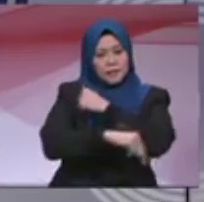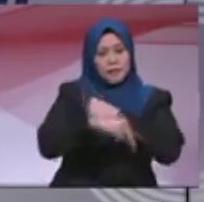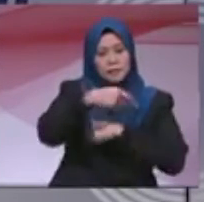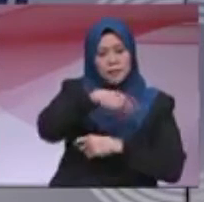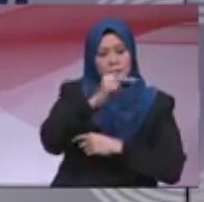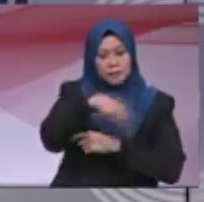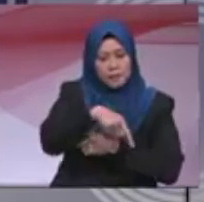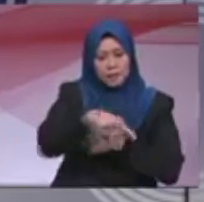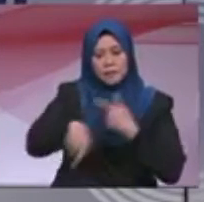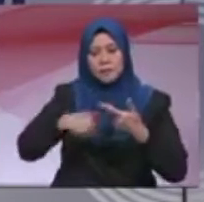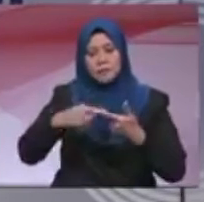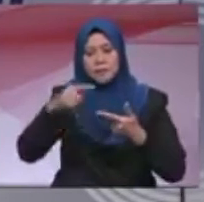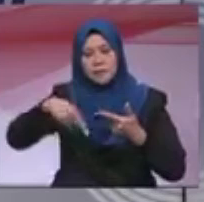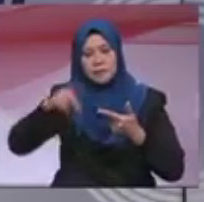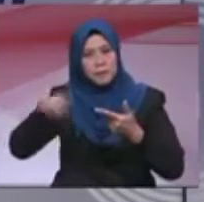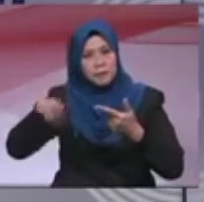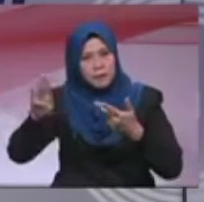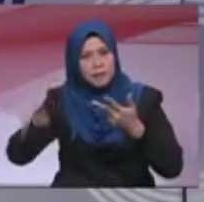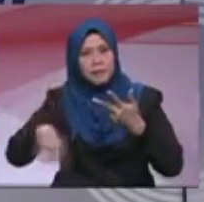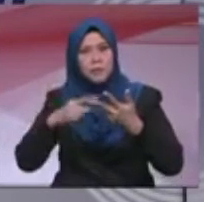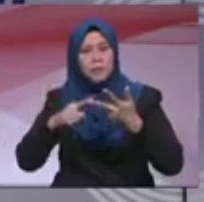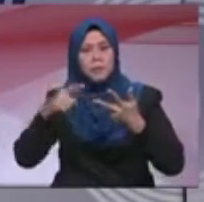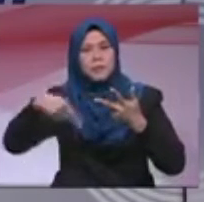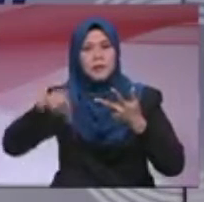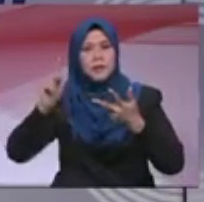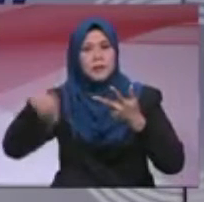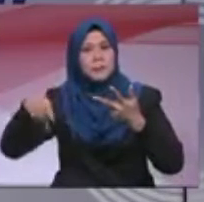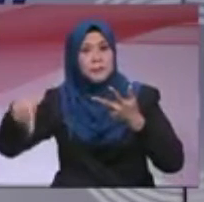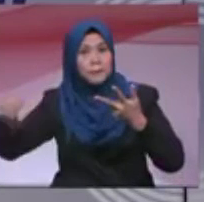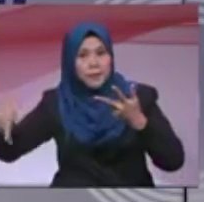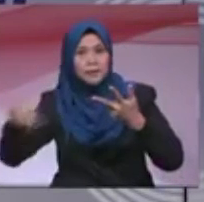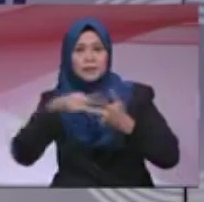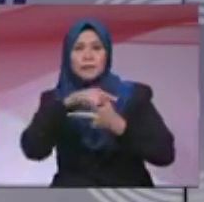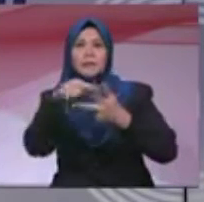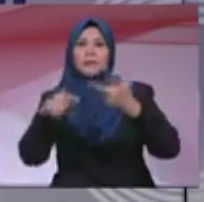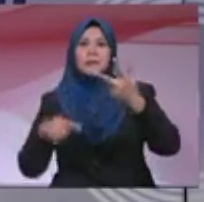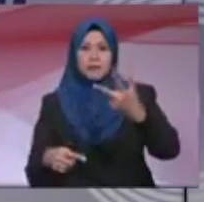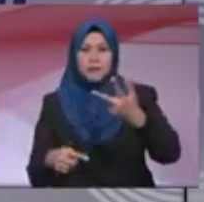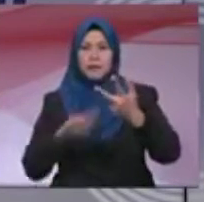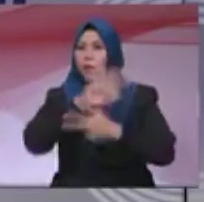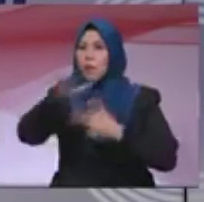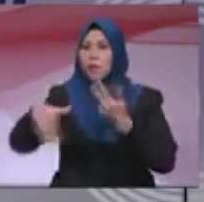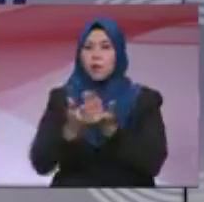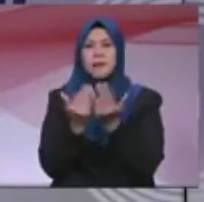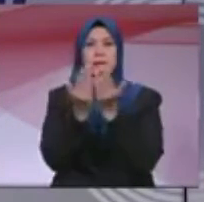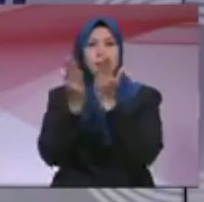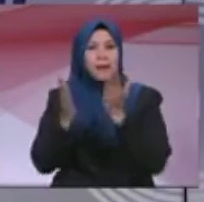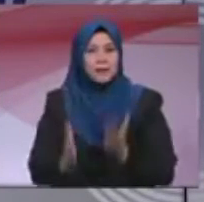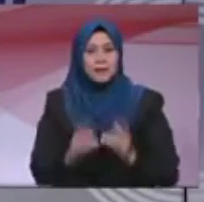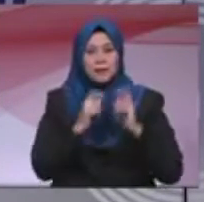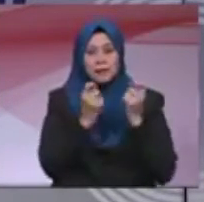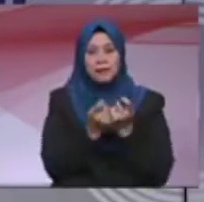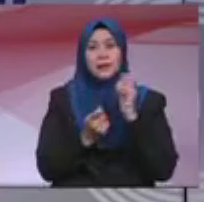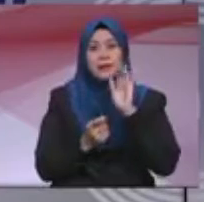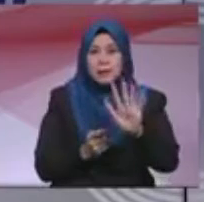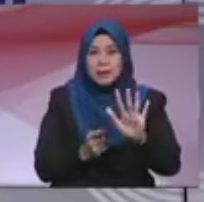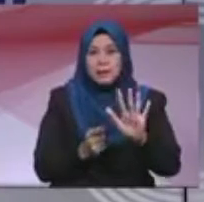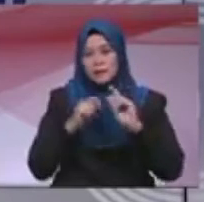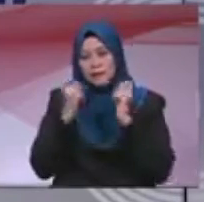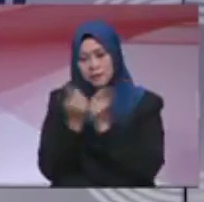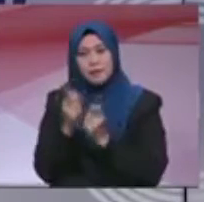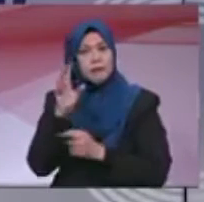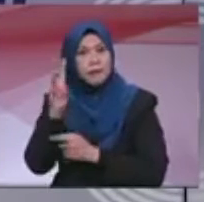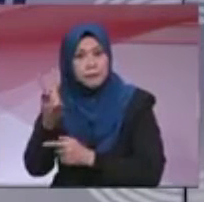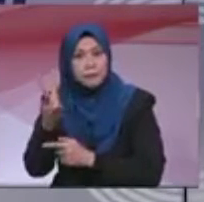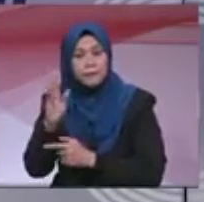PKP, PKPB ataupun PKPP, semua murid tingkatan 5 dan tingkatan